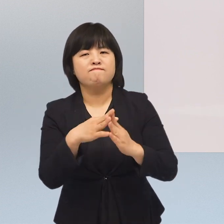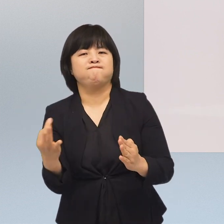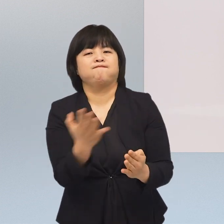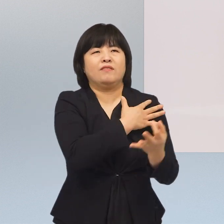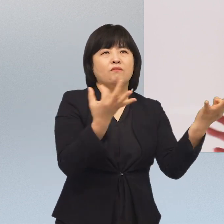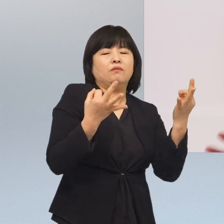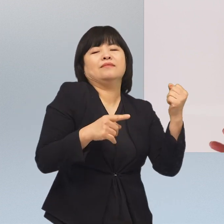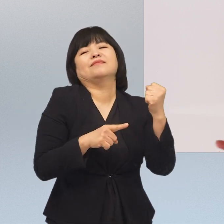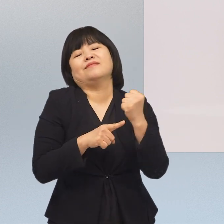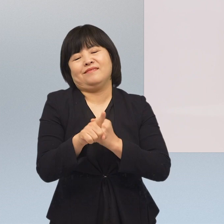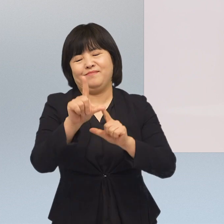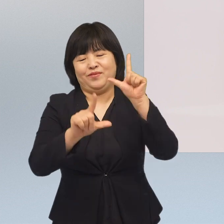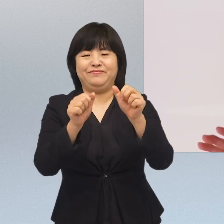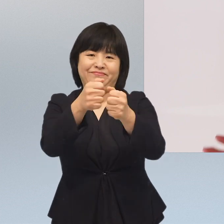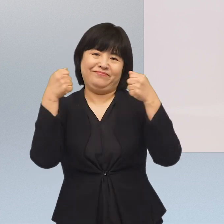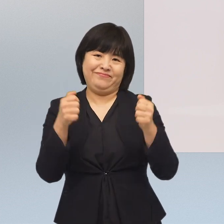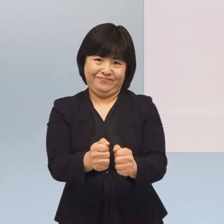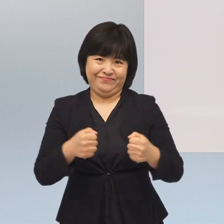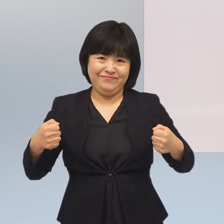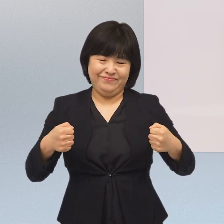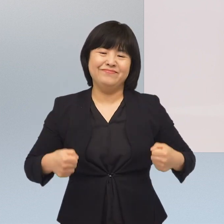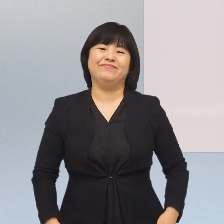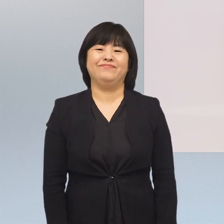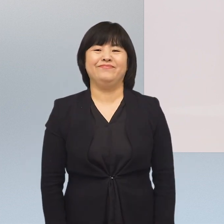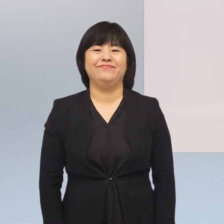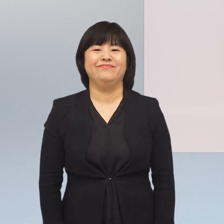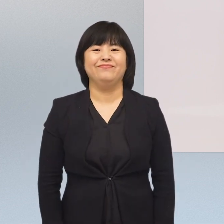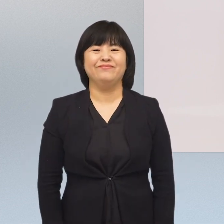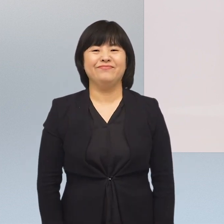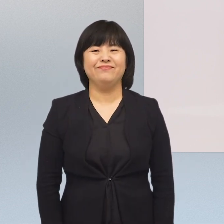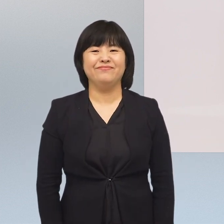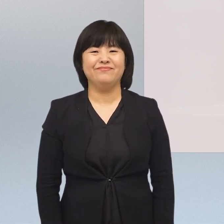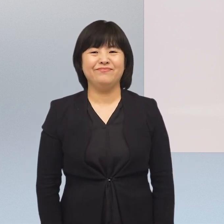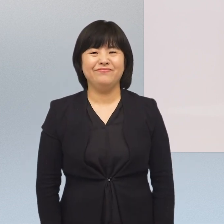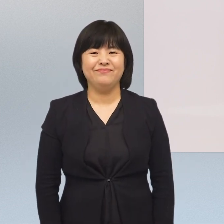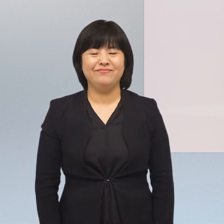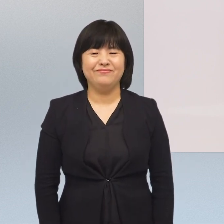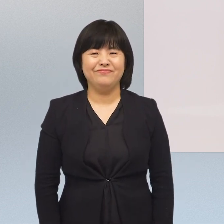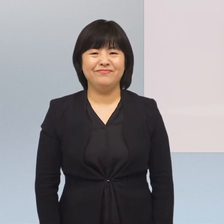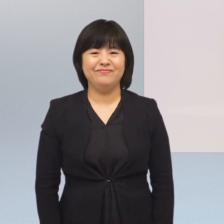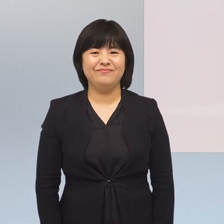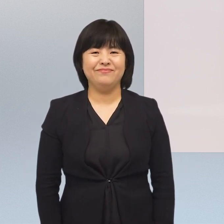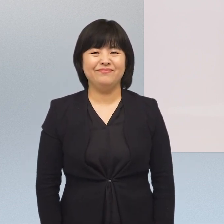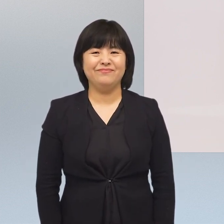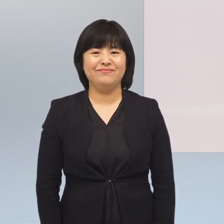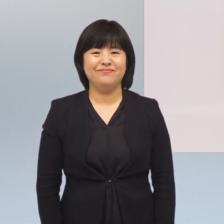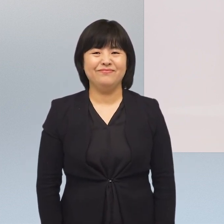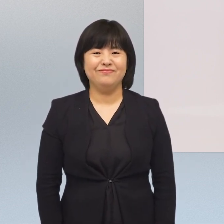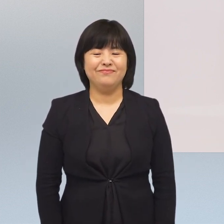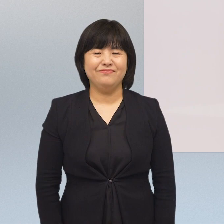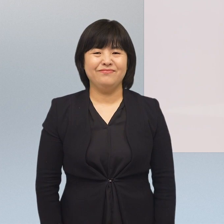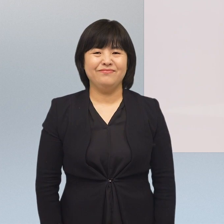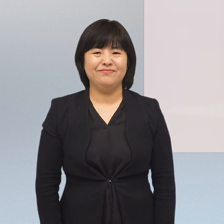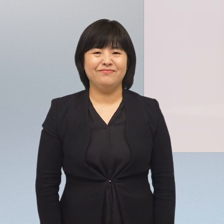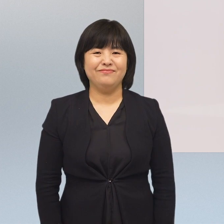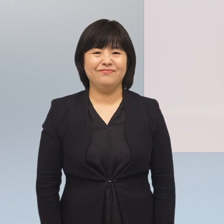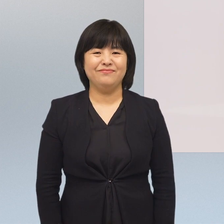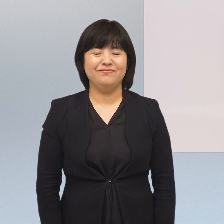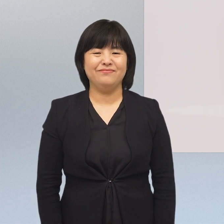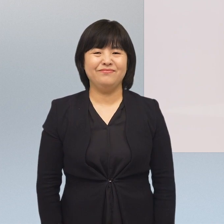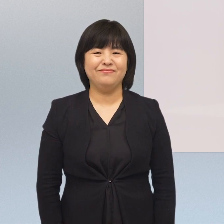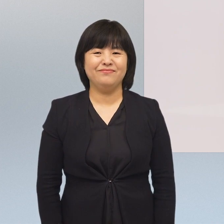다 포장을 해가지고 이제 만들었기 때문에 그 상류층의 어떤 부를 갖다 과시하는